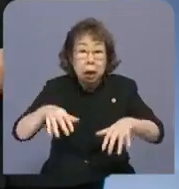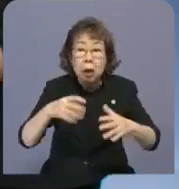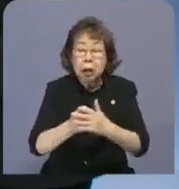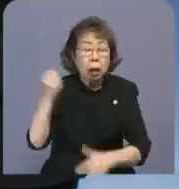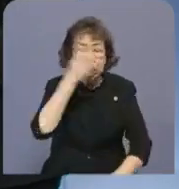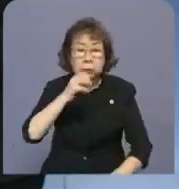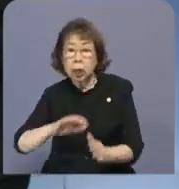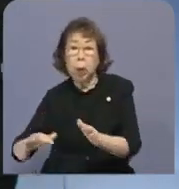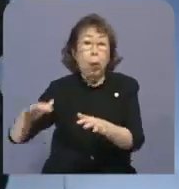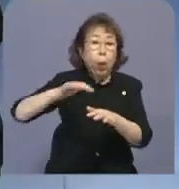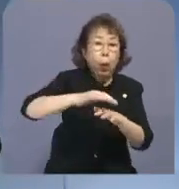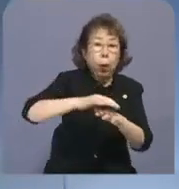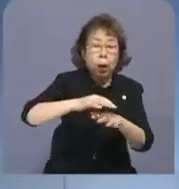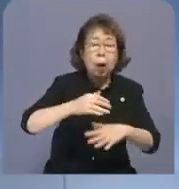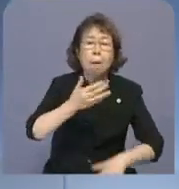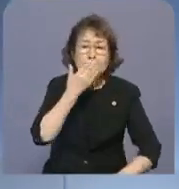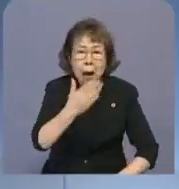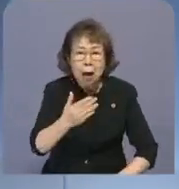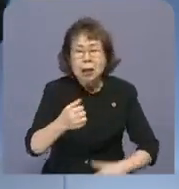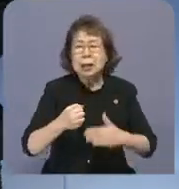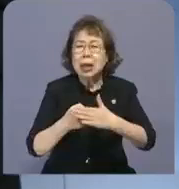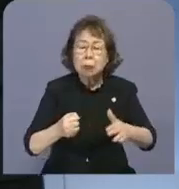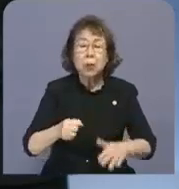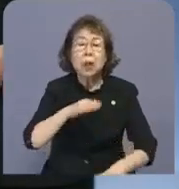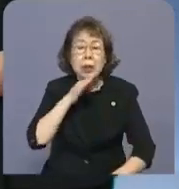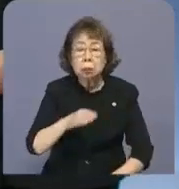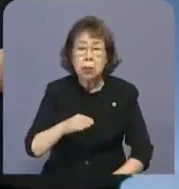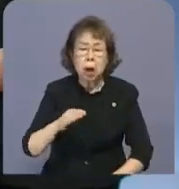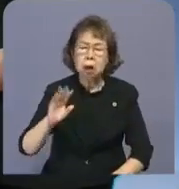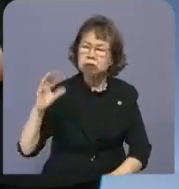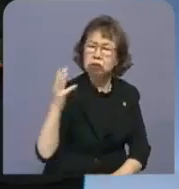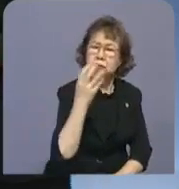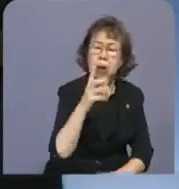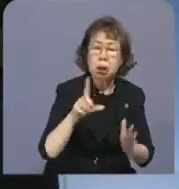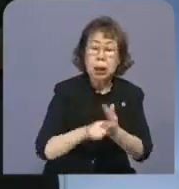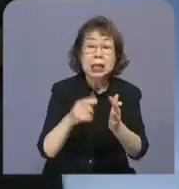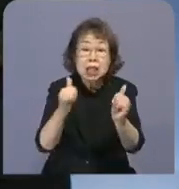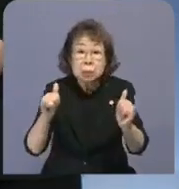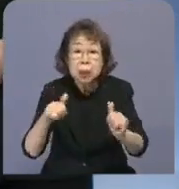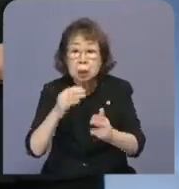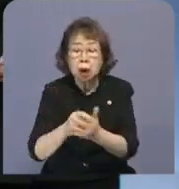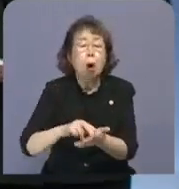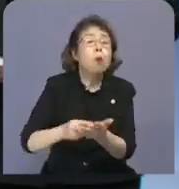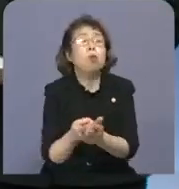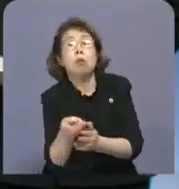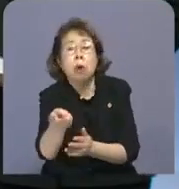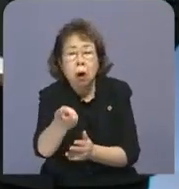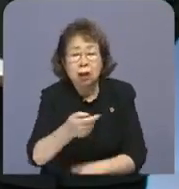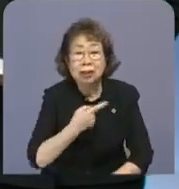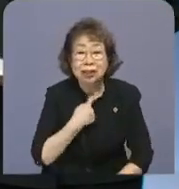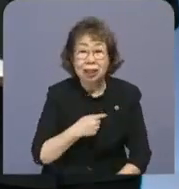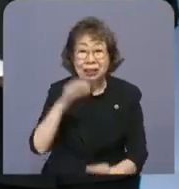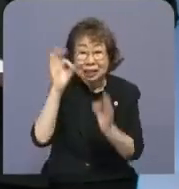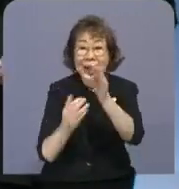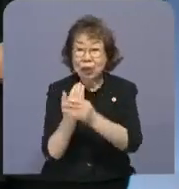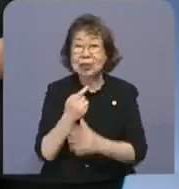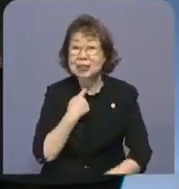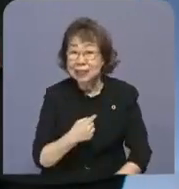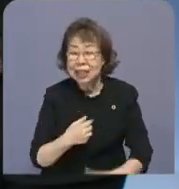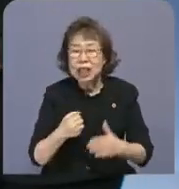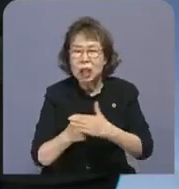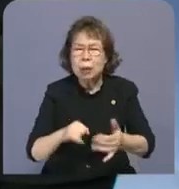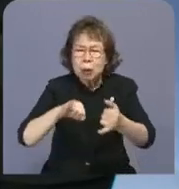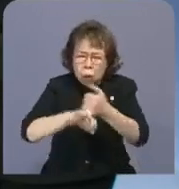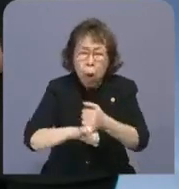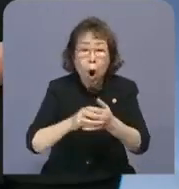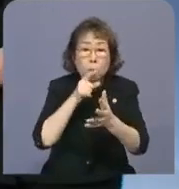갑자기 하천이 쪽으로 불어날 수 있습니다 최근 태풍 때 이곳에 산책하던 시민이 이 급류에 휩쓸리는 사고를 당하기도 했는데 요 때문에